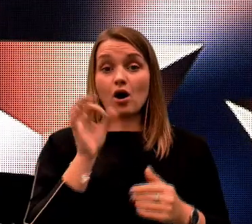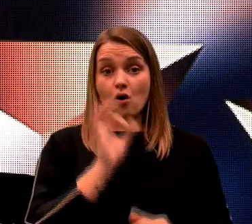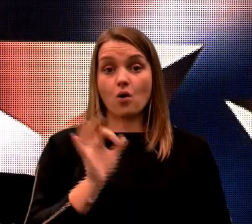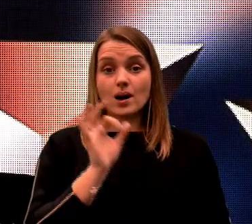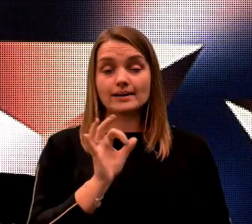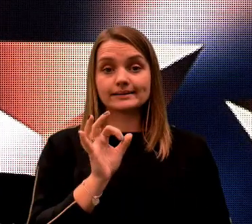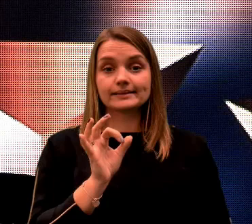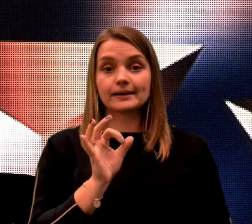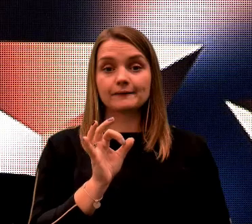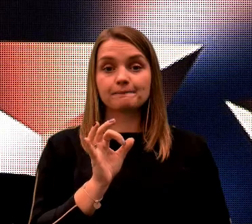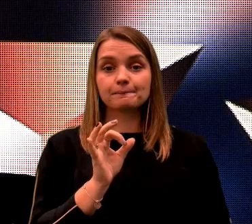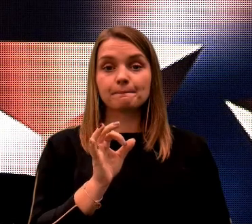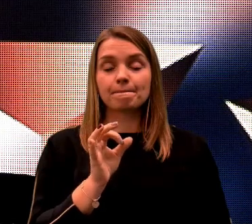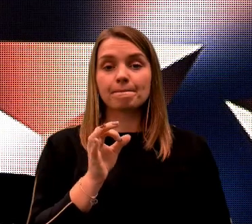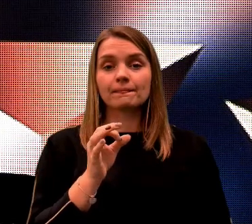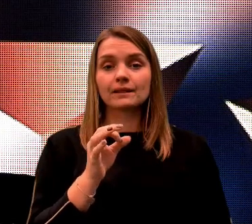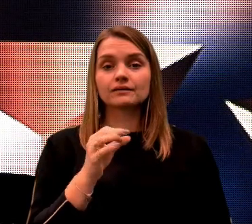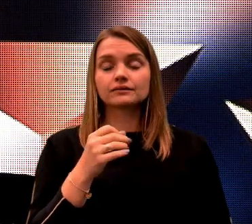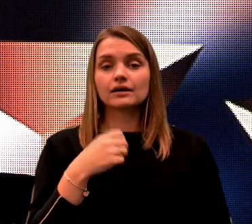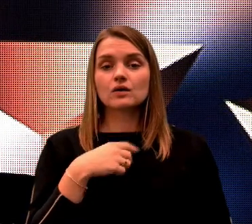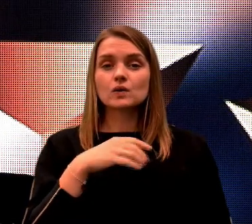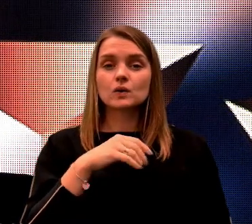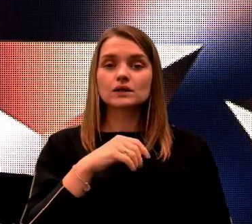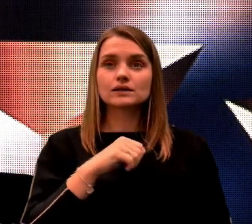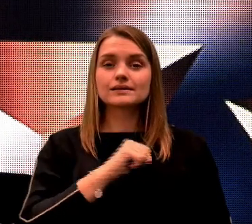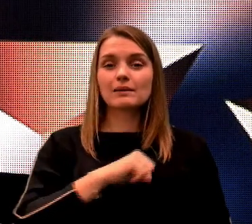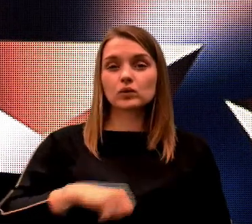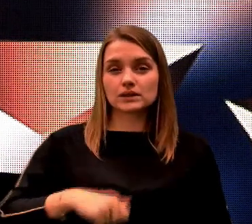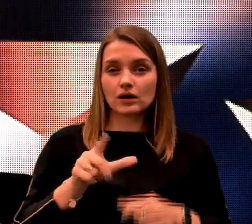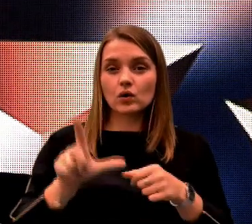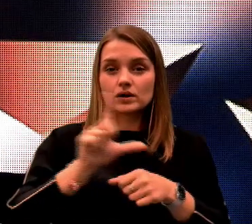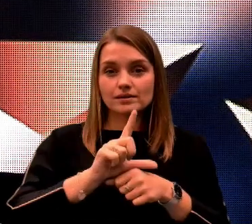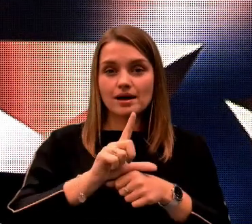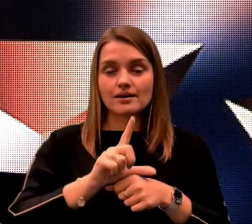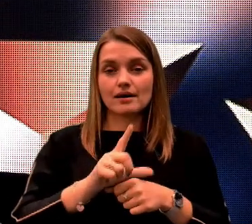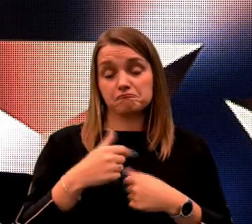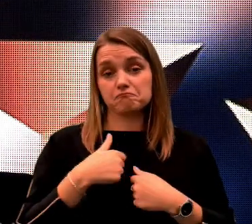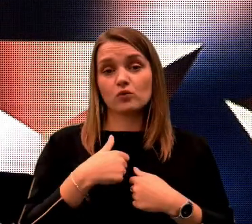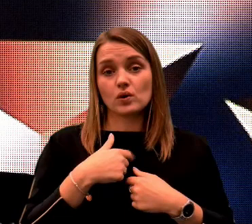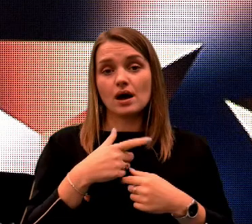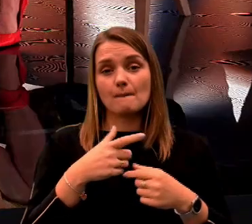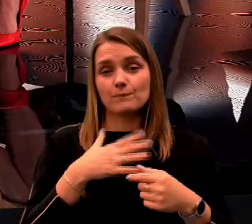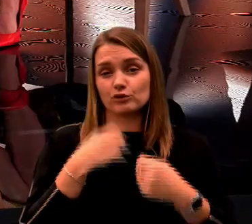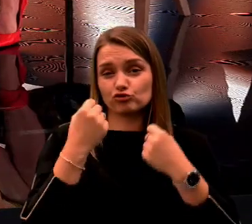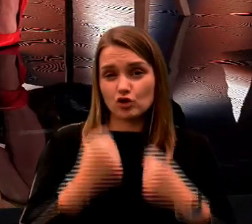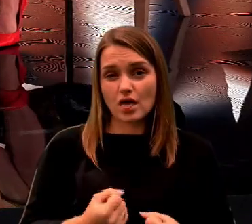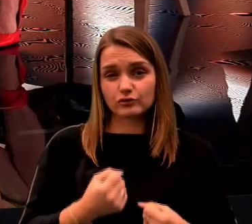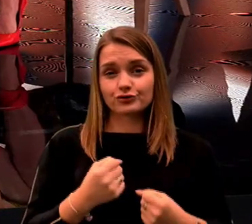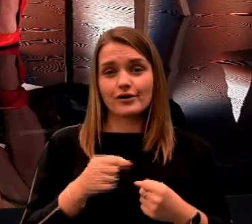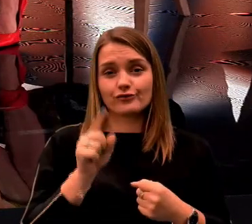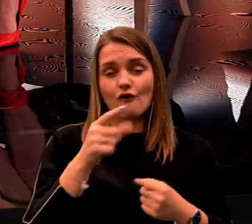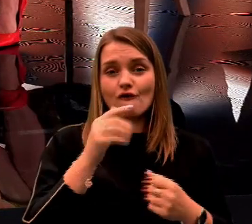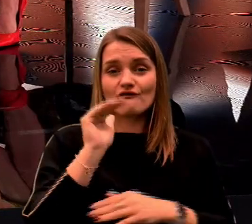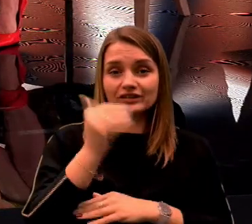trochę też z takiej perspektywy takiego samotnego lidera, prawda? Na mnie spoczywa ten ciężar, to wyzwanie,